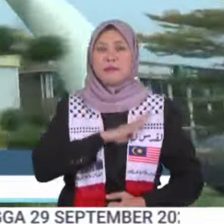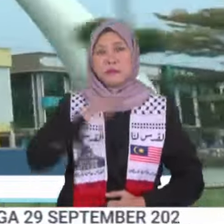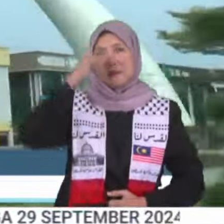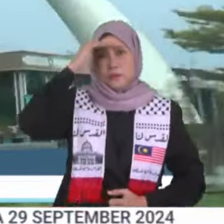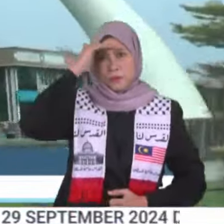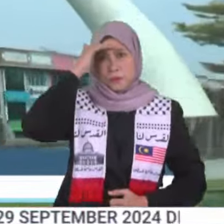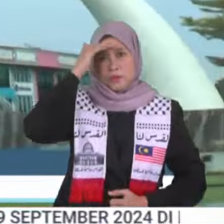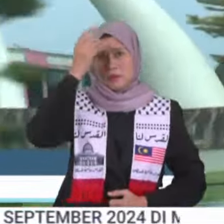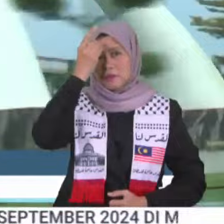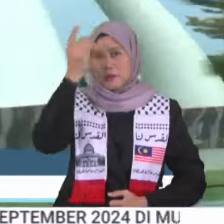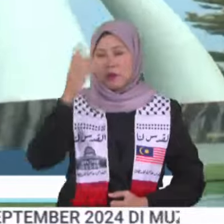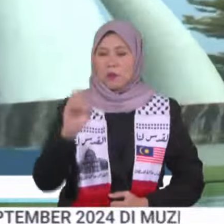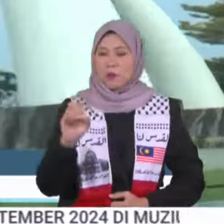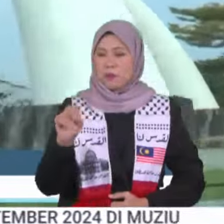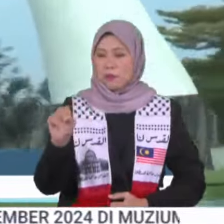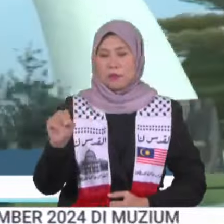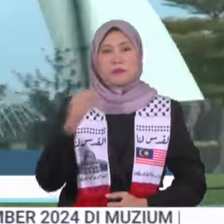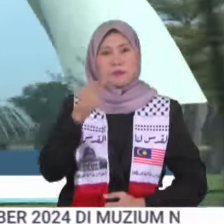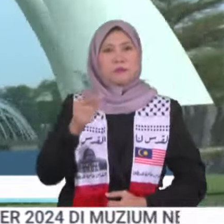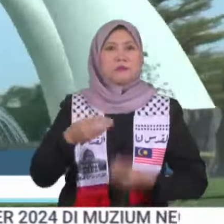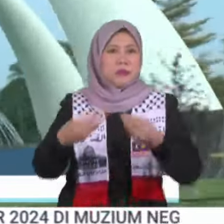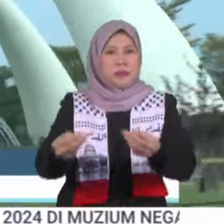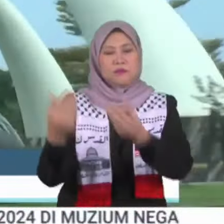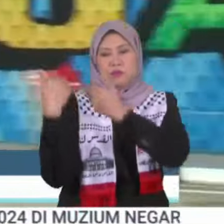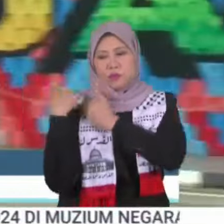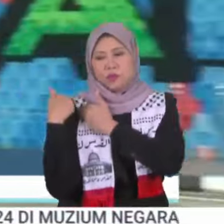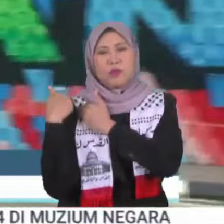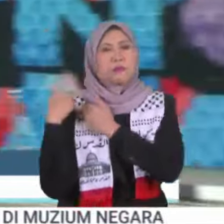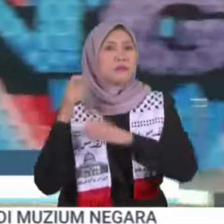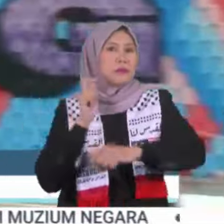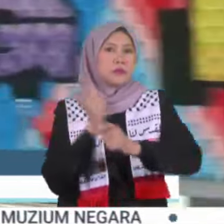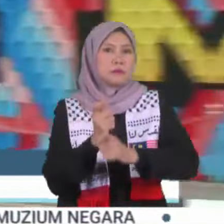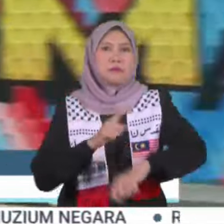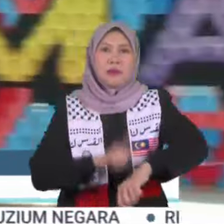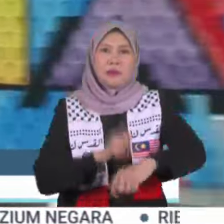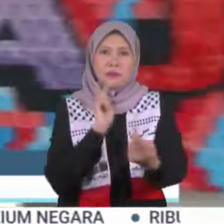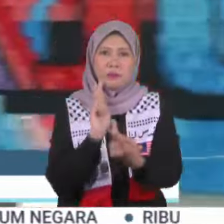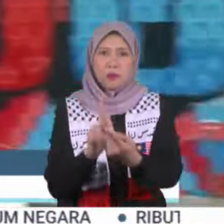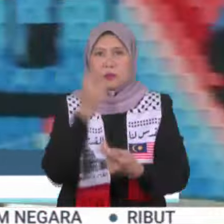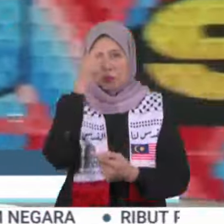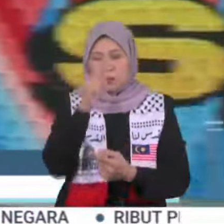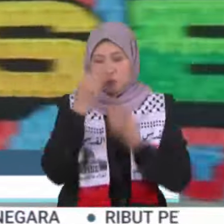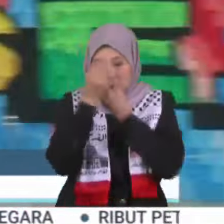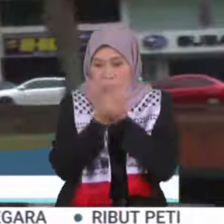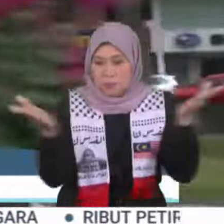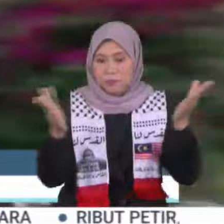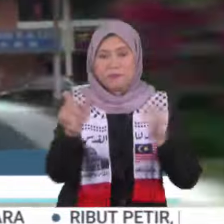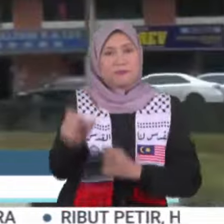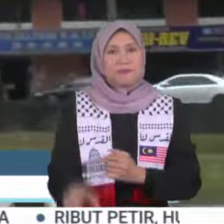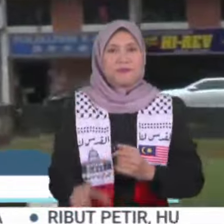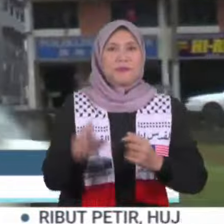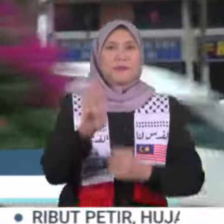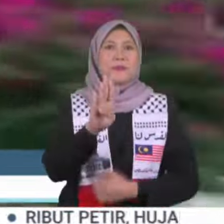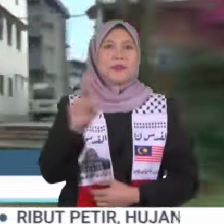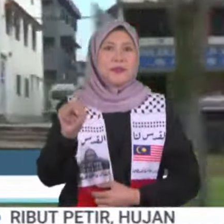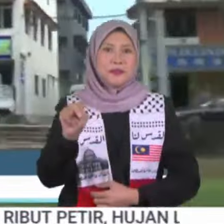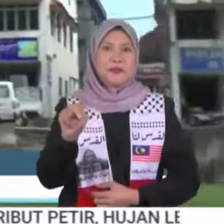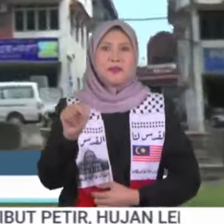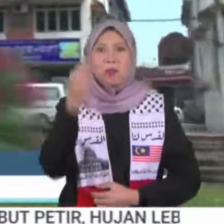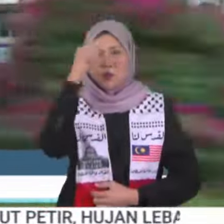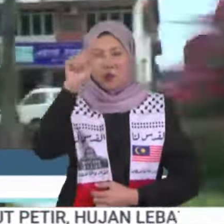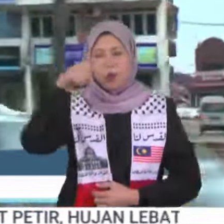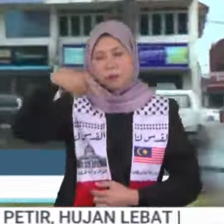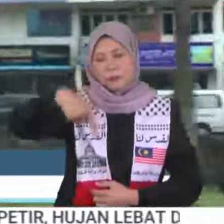Johor Datuk On Hafiz Qazi diberi mandat menentukan masa yang sesuai untuk umum calon Barisan Nasional